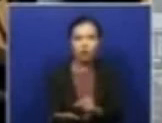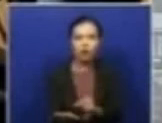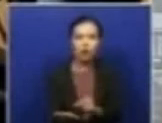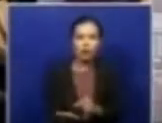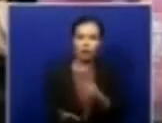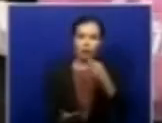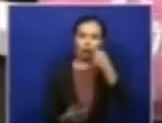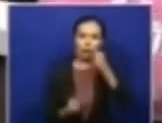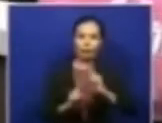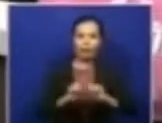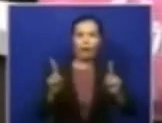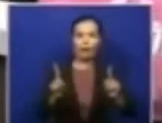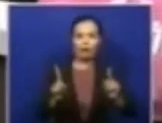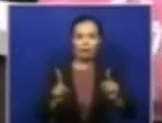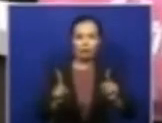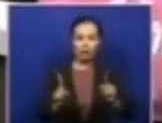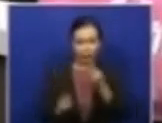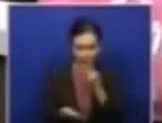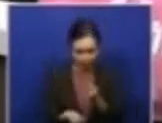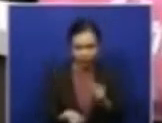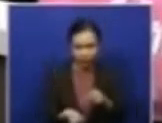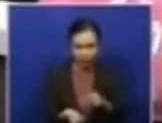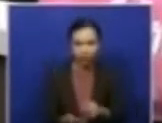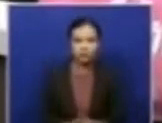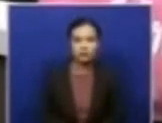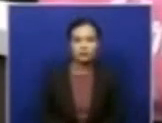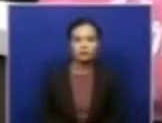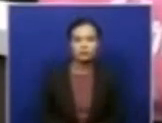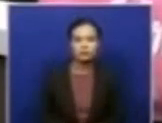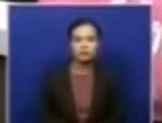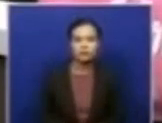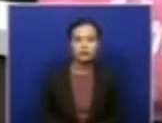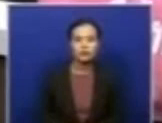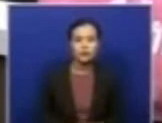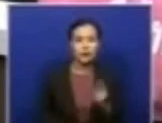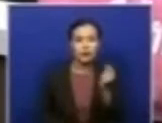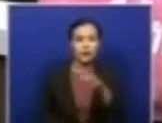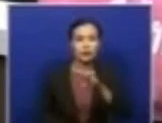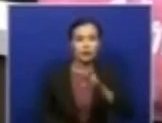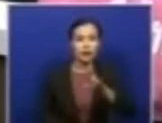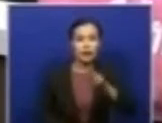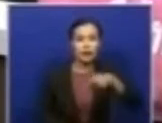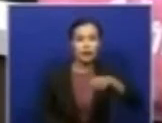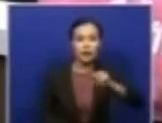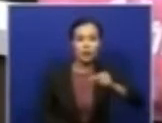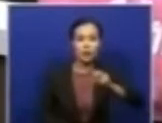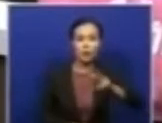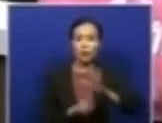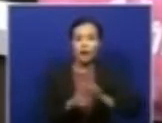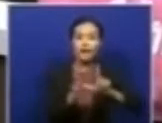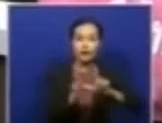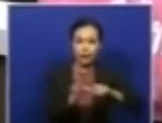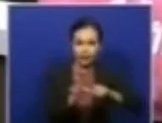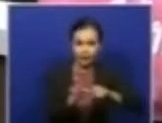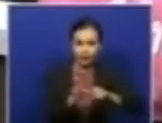แปลกอันนี้นี่เห็นไหมนี่ท่านธีรพงศ์วงศิลวิราชเลขาธิการ